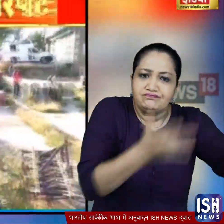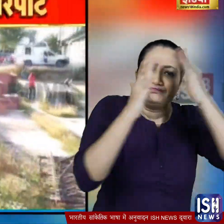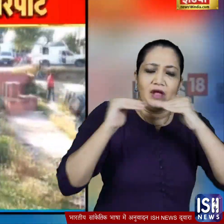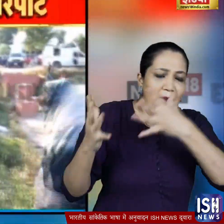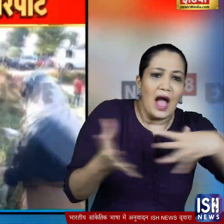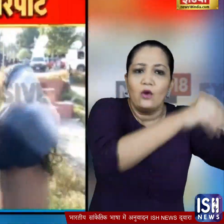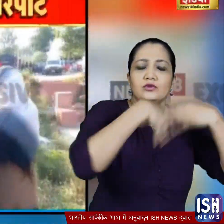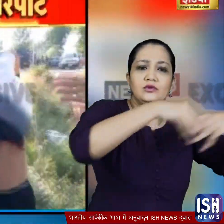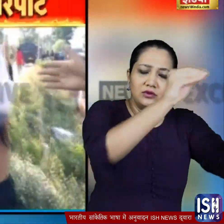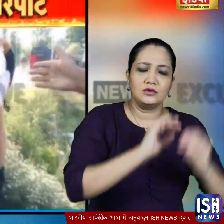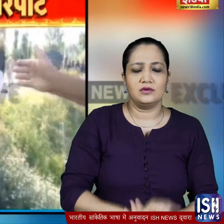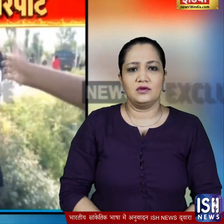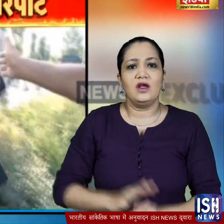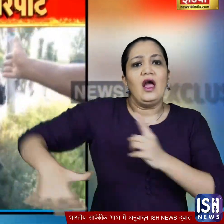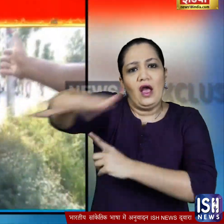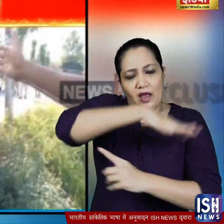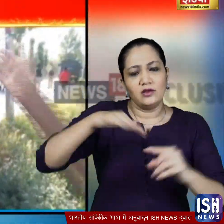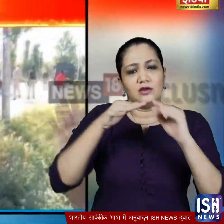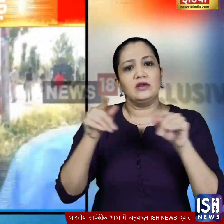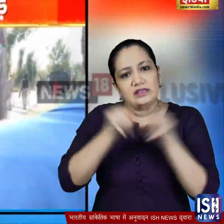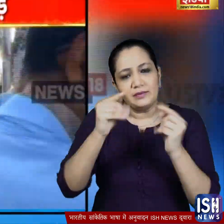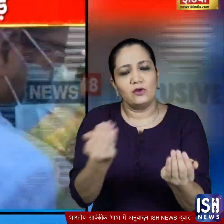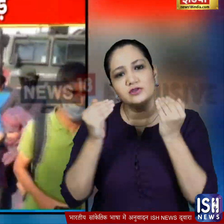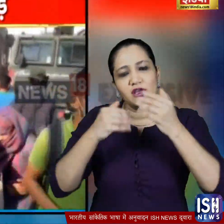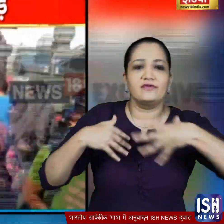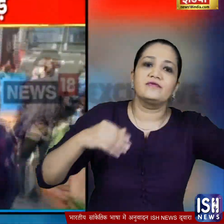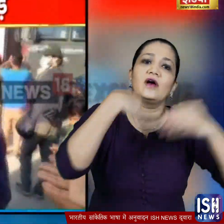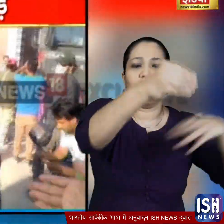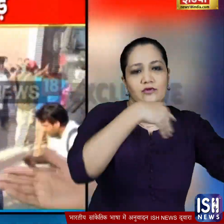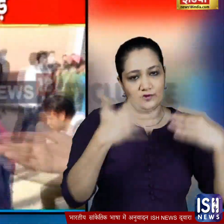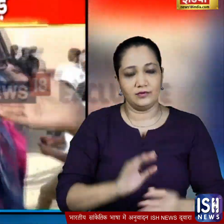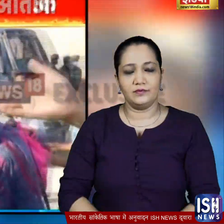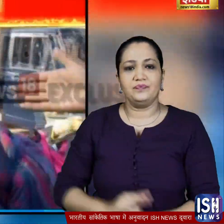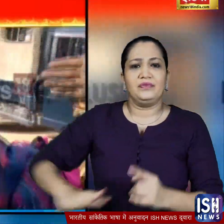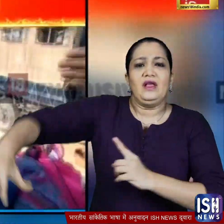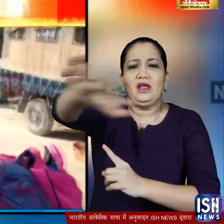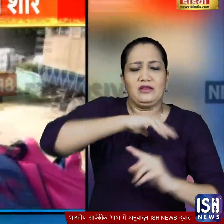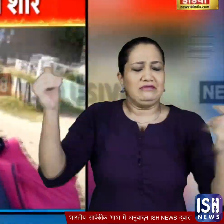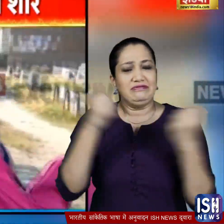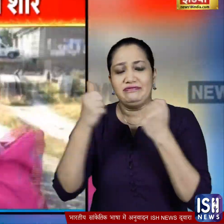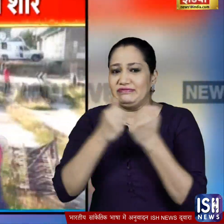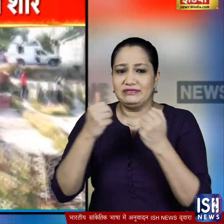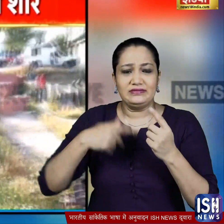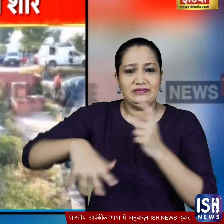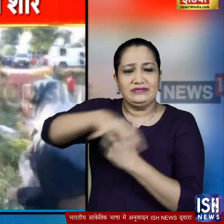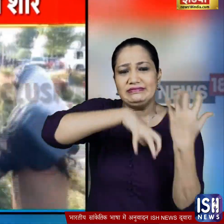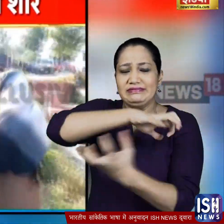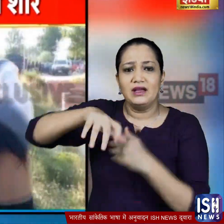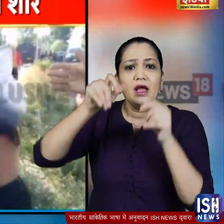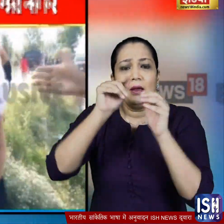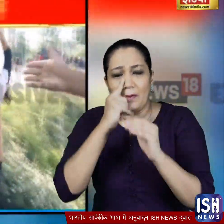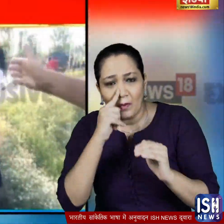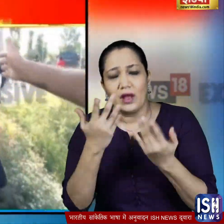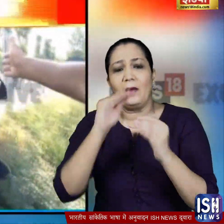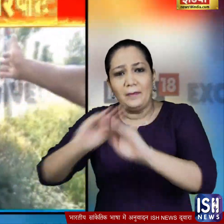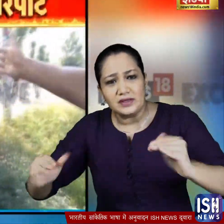में फंसे हुए थे। अब इनको सुरक्षित यहाँ तक निकाला गया। पूरे इलाके में अफरा तफरी मच गई। महिलाओं और बच्चों को निकालकर दूर ले जाया